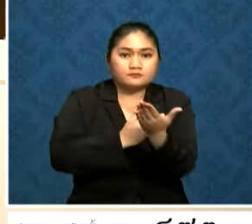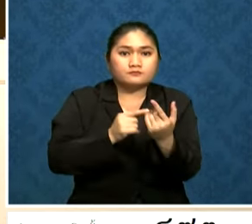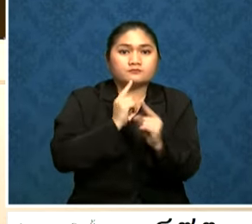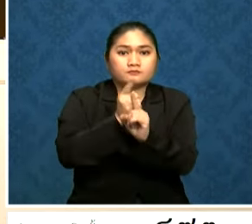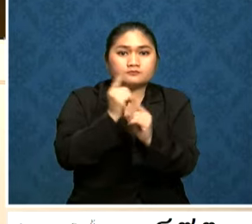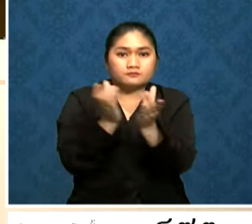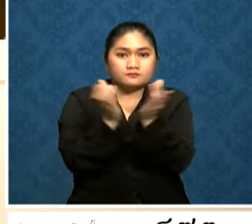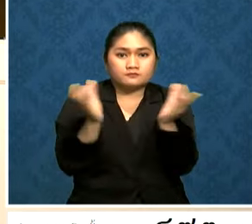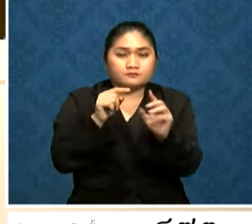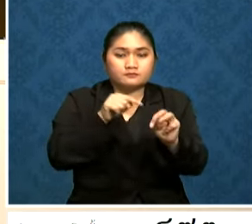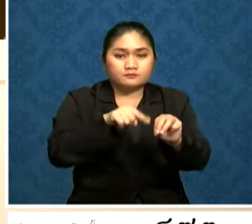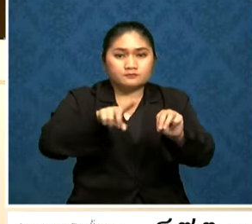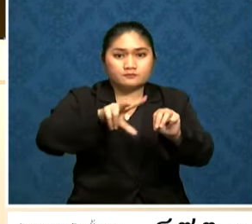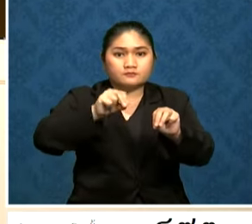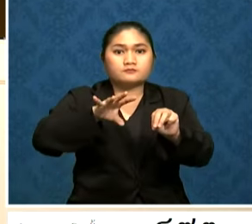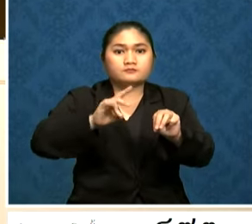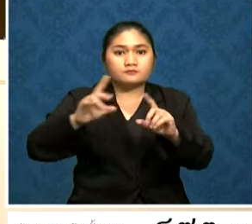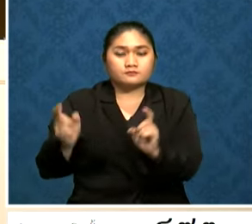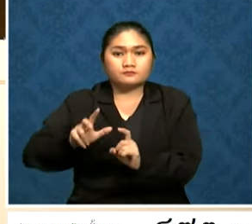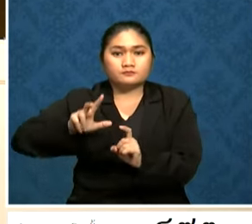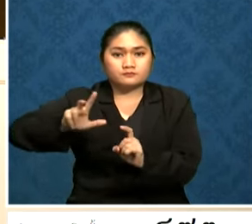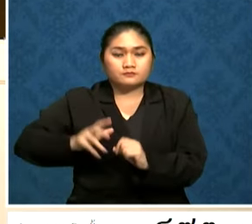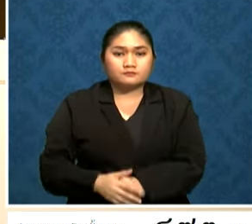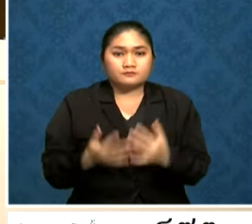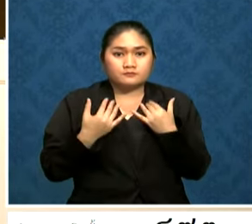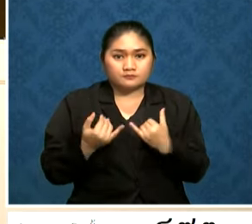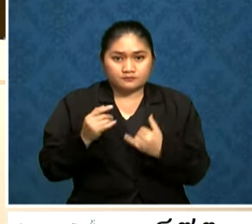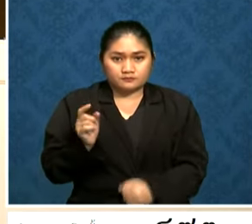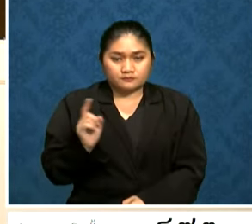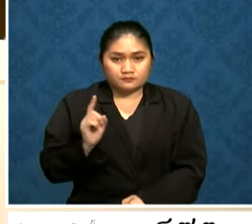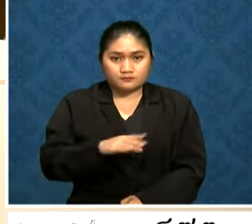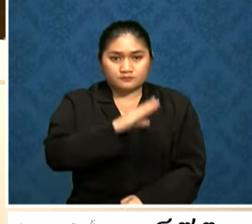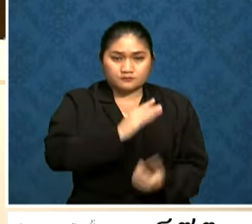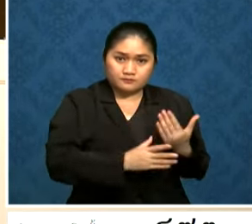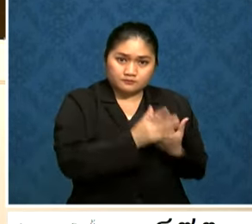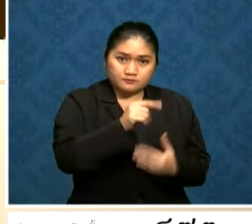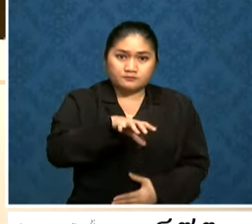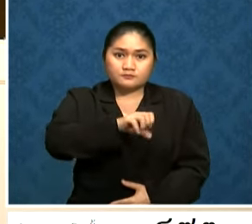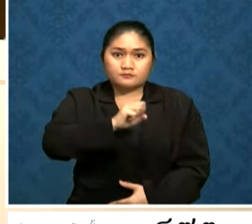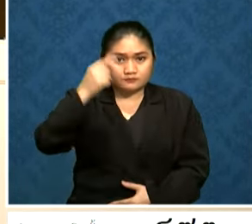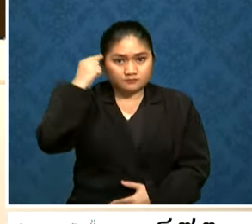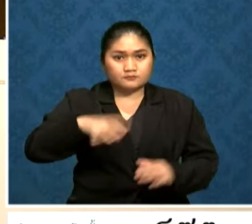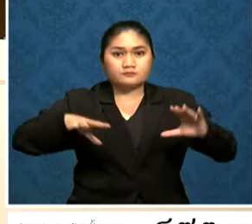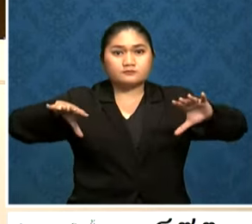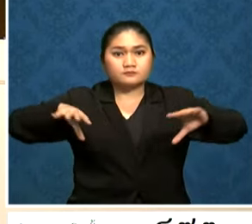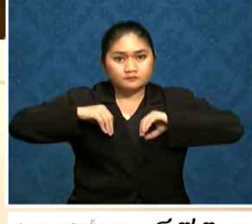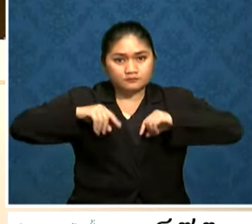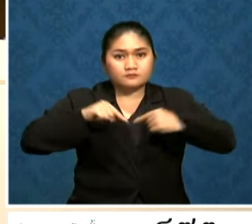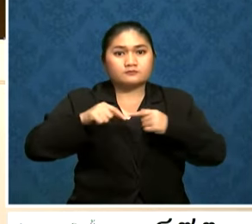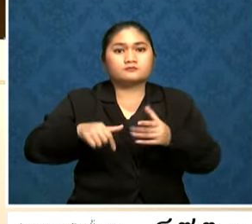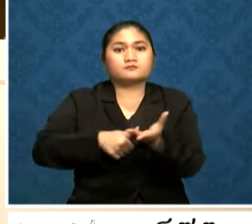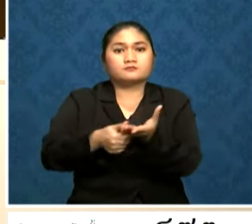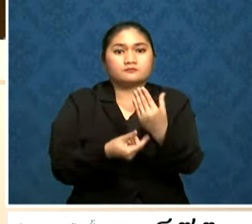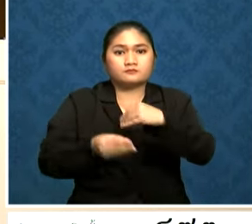ทั่งนี้ถ้พูดไยละสแนเห็ชอบด้วย กับ กันแ้ไข